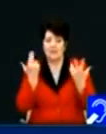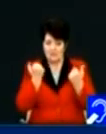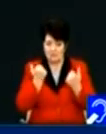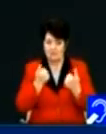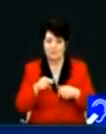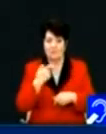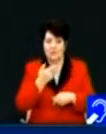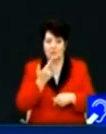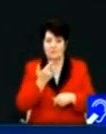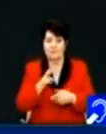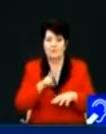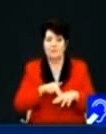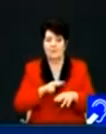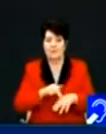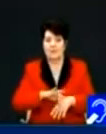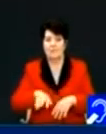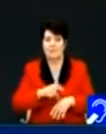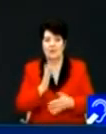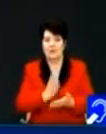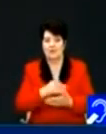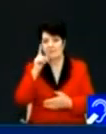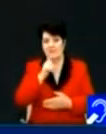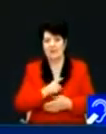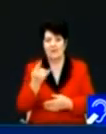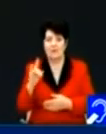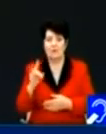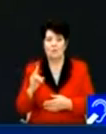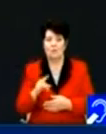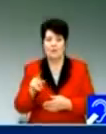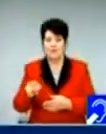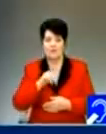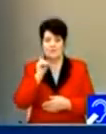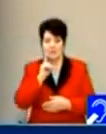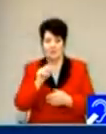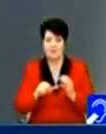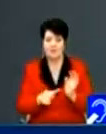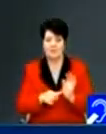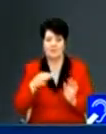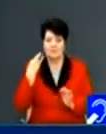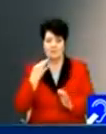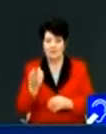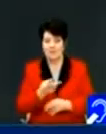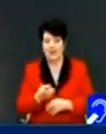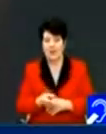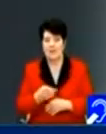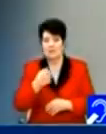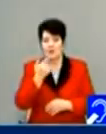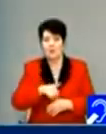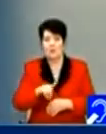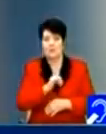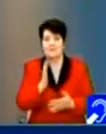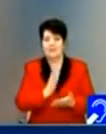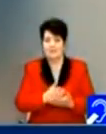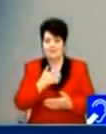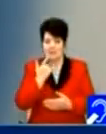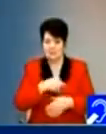și le-a spus polițiștilor că răpitorul este de fapt fratele copilei și el minor de doar 16 ani. El le-a spus și unde se află. Anchetatorii